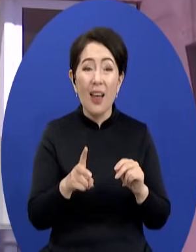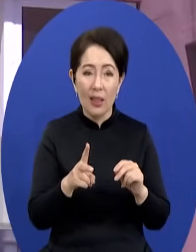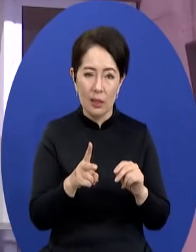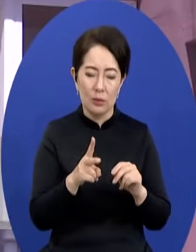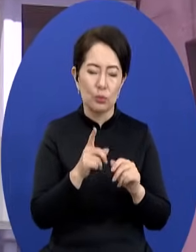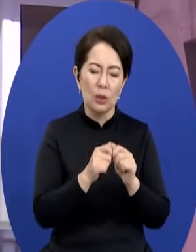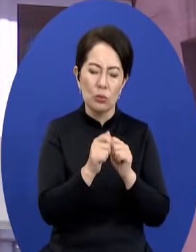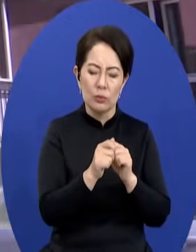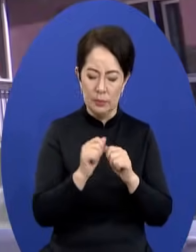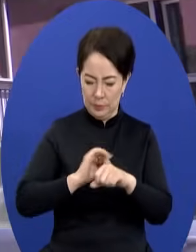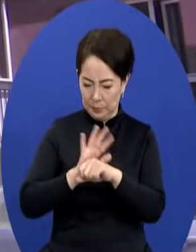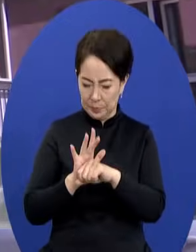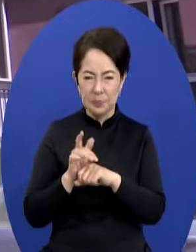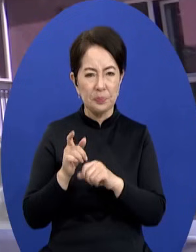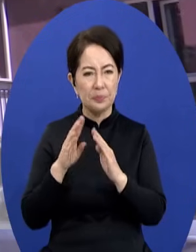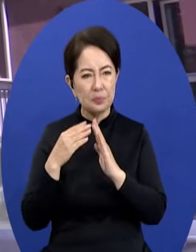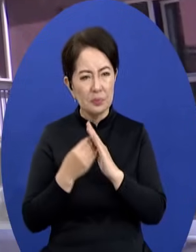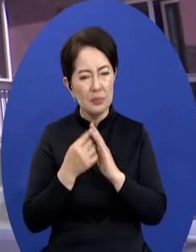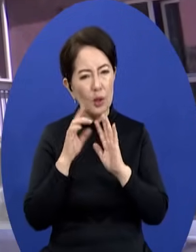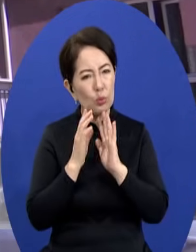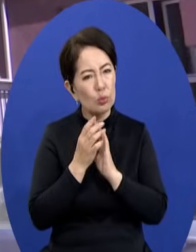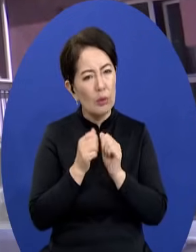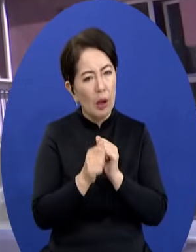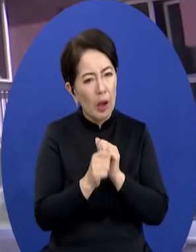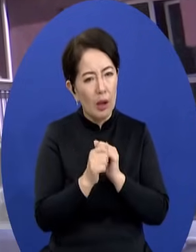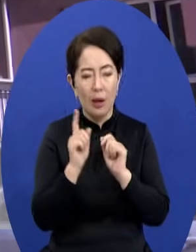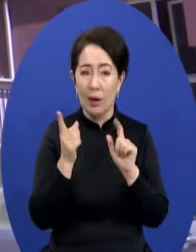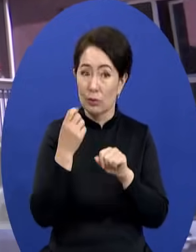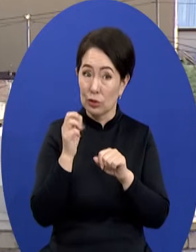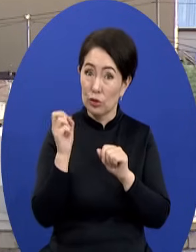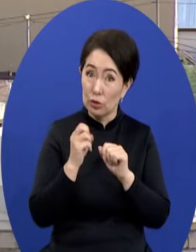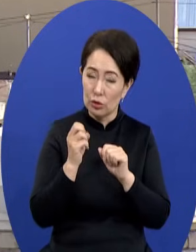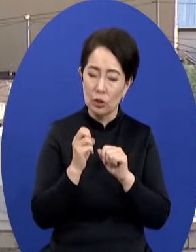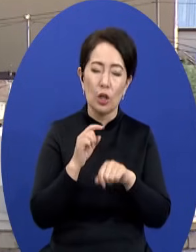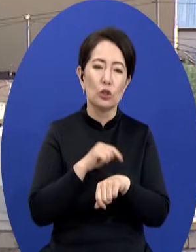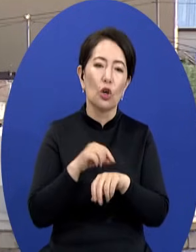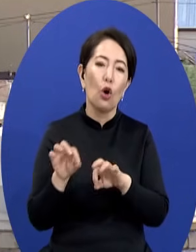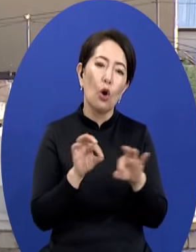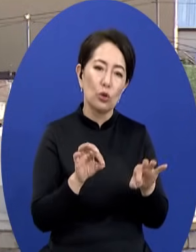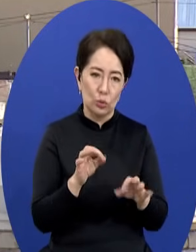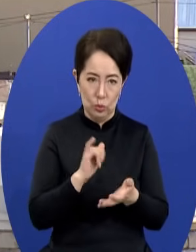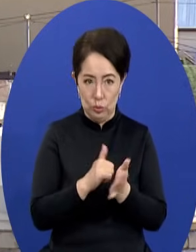тахлын хүнд үед нэг өрх нийт 11 сая төгрөг төлөх байсныг хойшлуулж байгаа хэрэг юм байна.